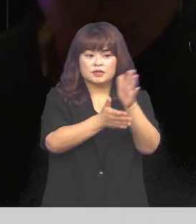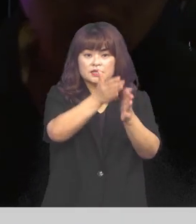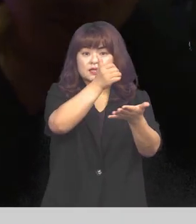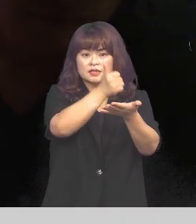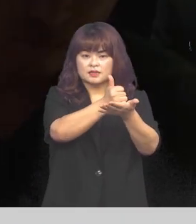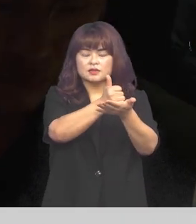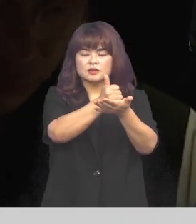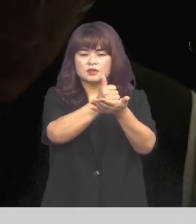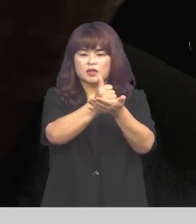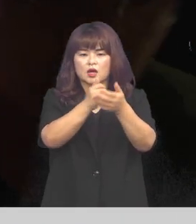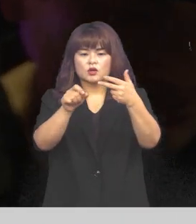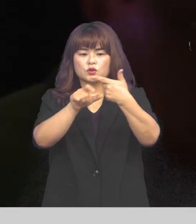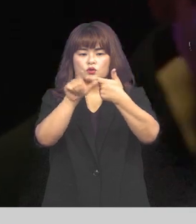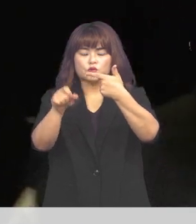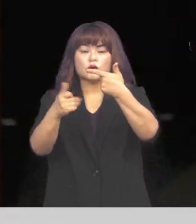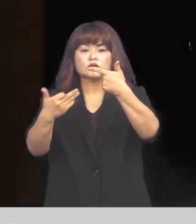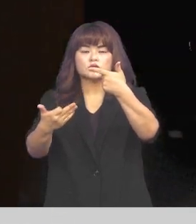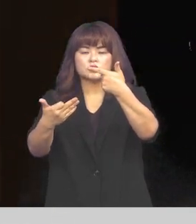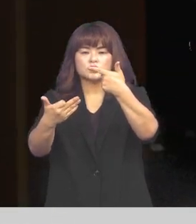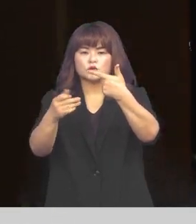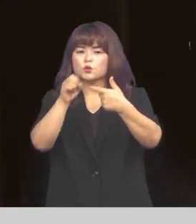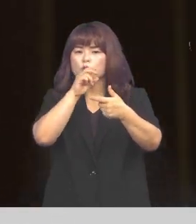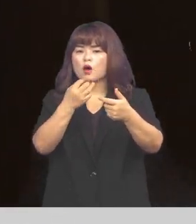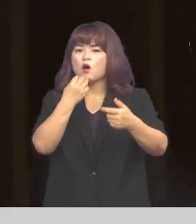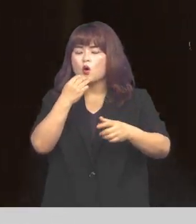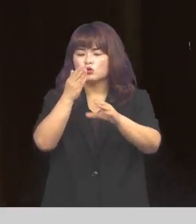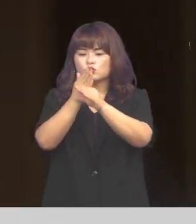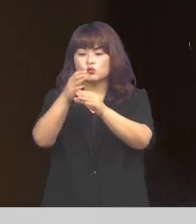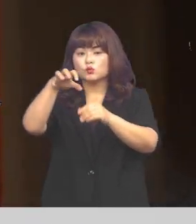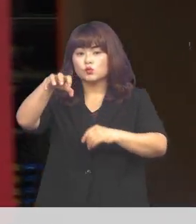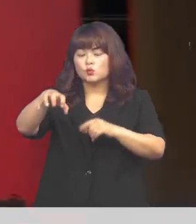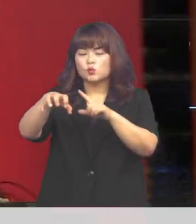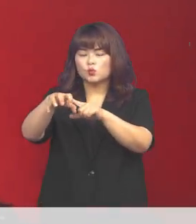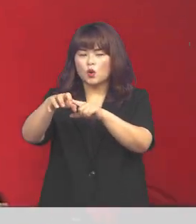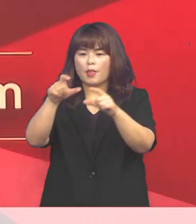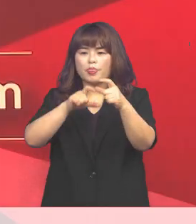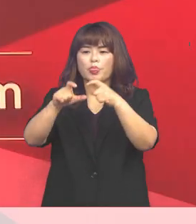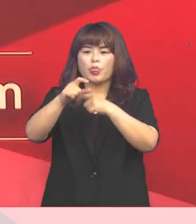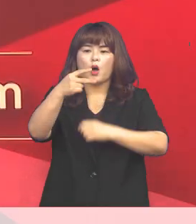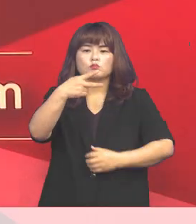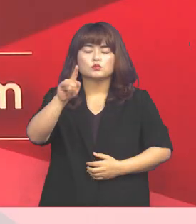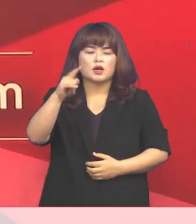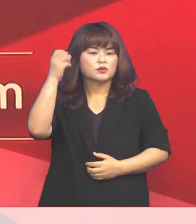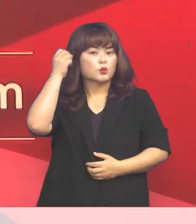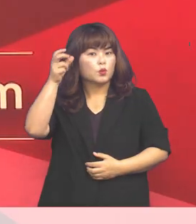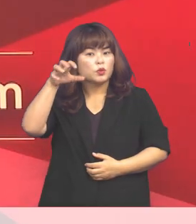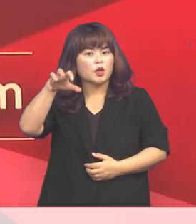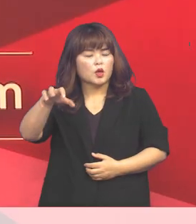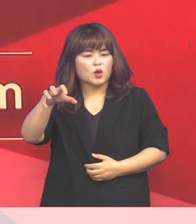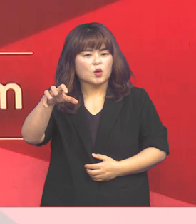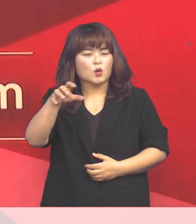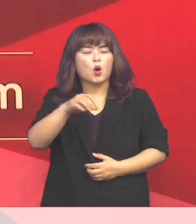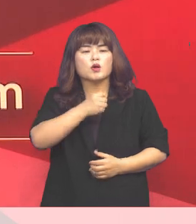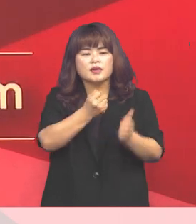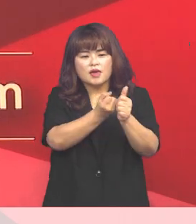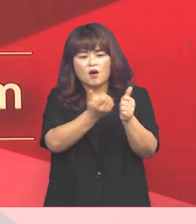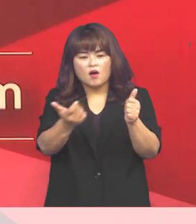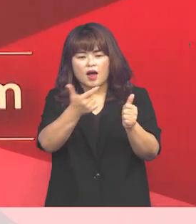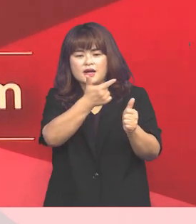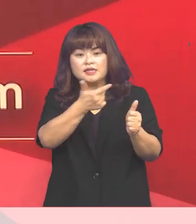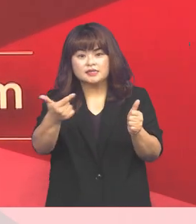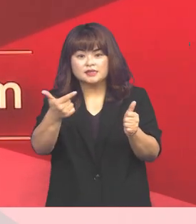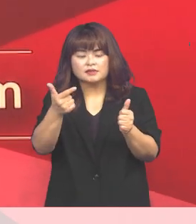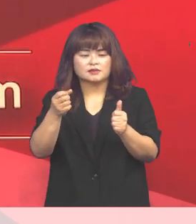이상일 용인특례시장은 19일 서울 중구 더 플라자 호텔에서 열린 2024 한국의 영향력 있는 CEO 행사에